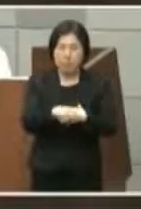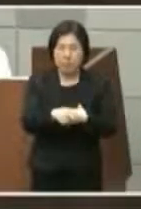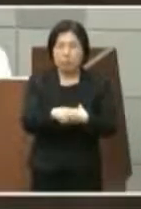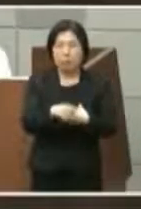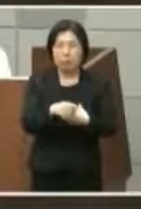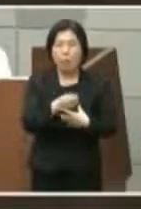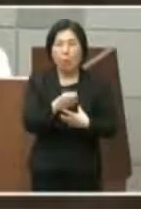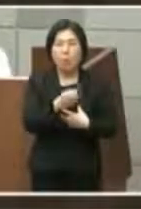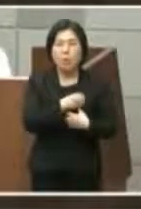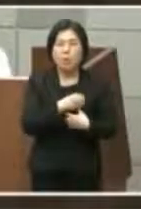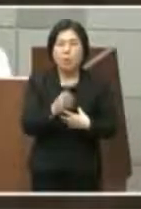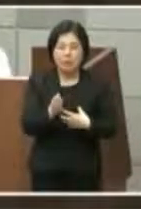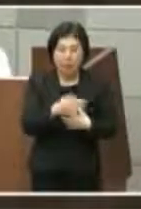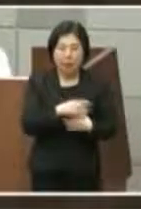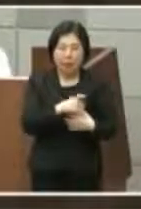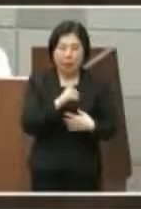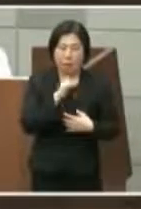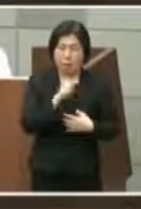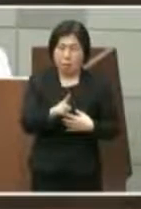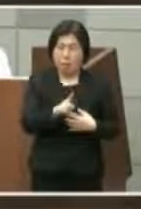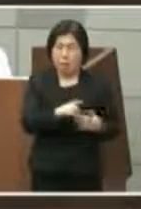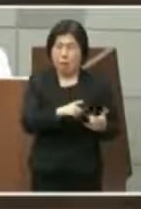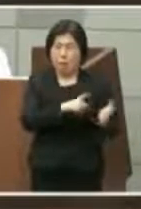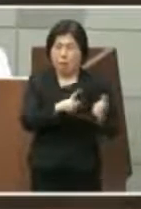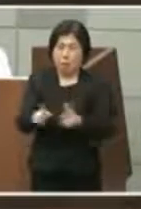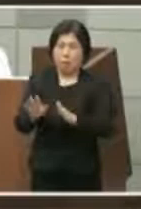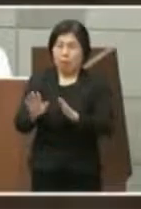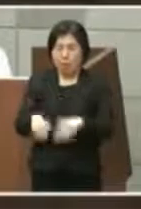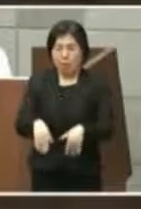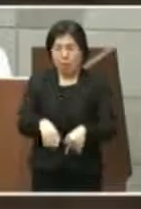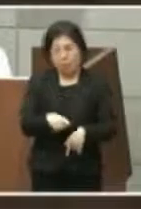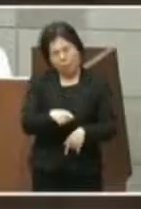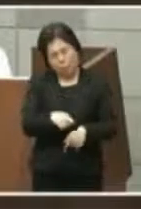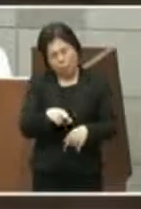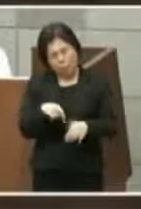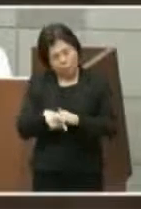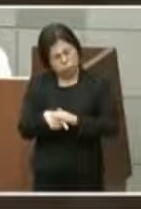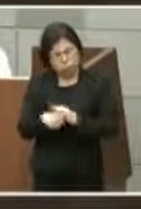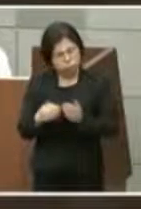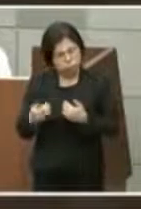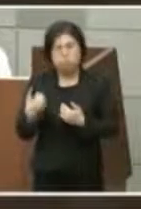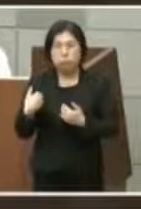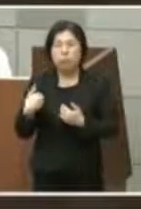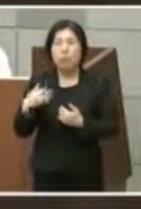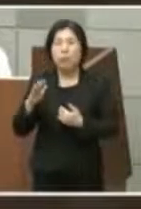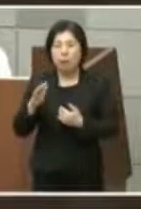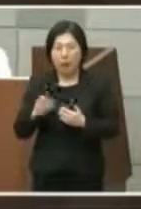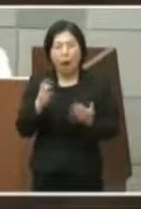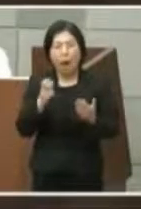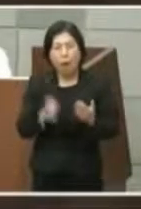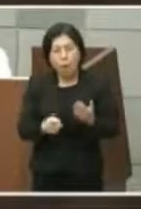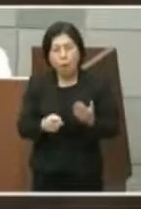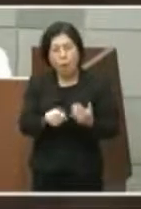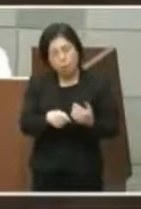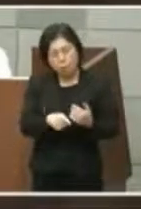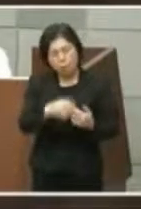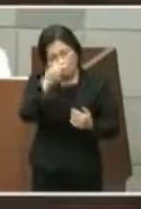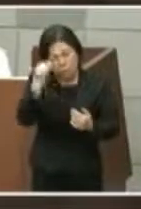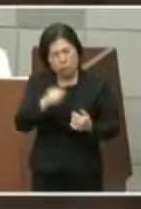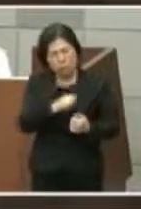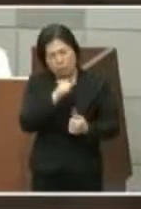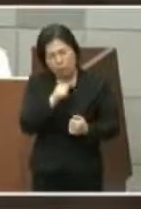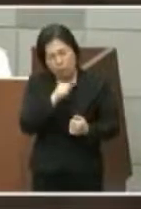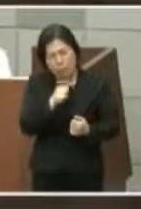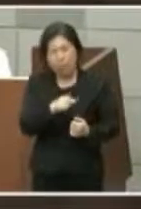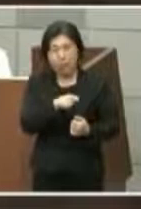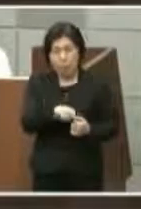の発言がありました。真意は不明でありますが、法に対する認識不足による発言ではないかと私は